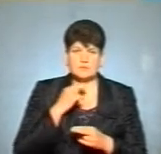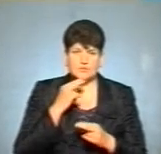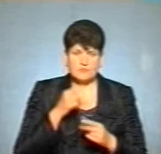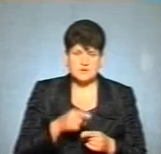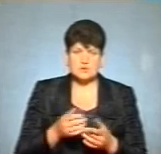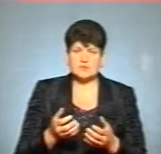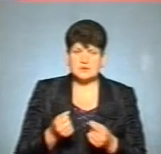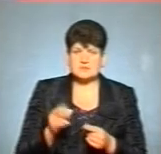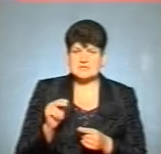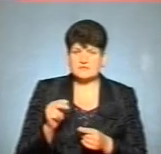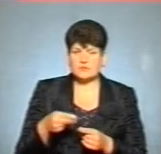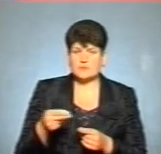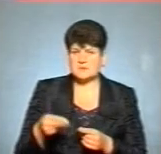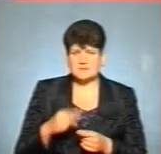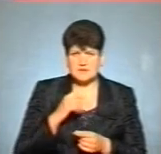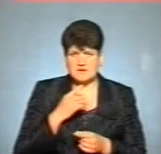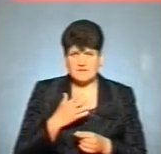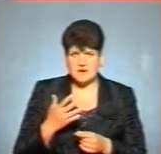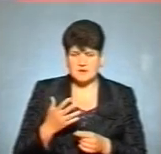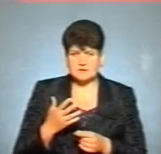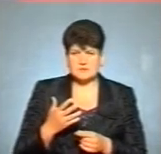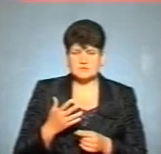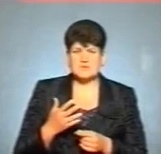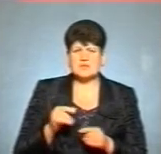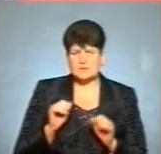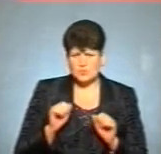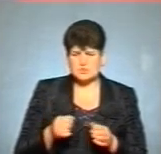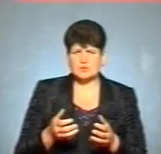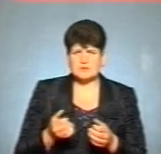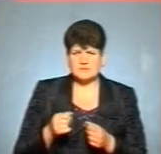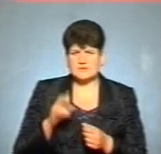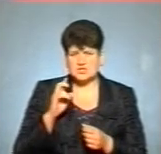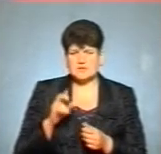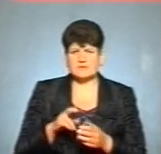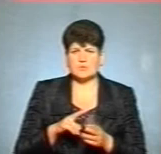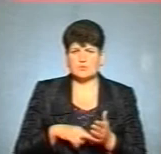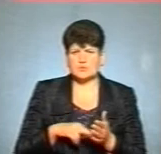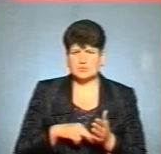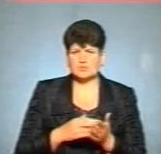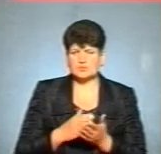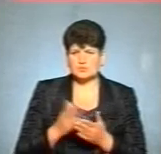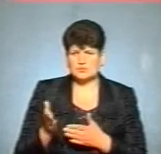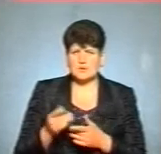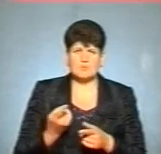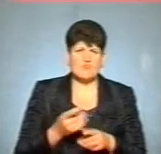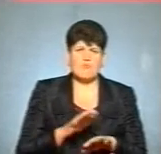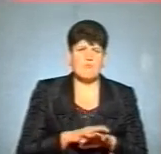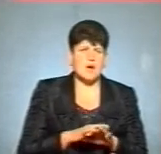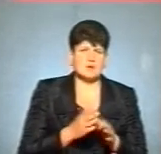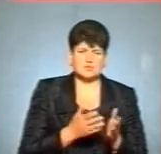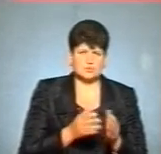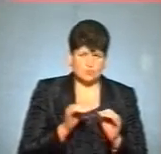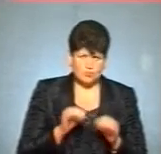отримати електронний цифровий підпис не важко. Тобто, не важко, так, його можна отримати в державній фіскальній службі або в одному з банків,